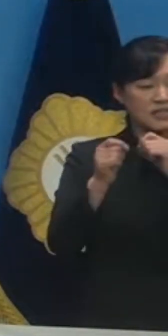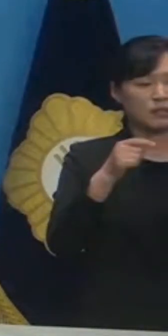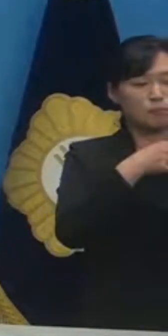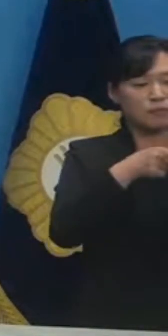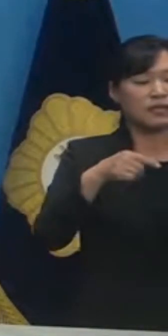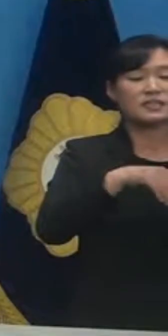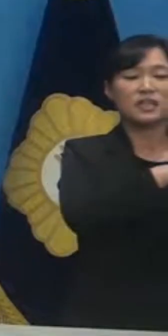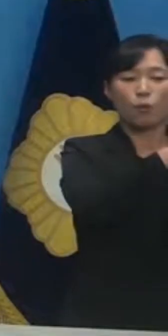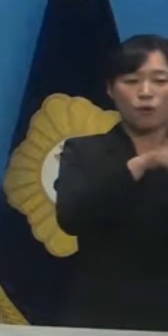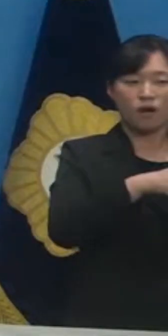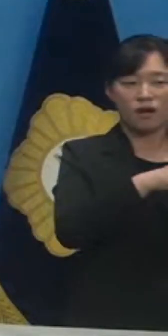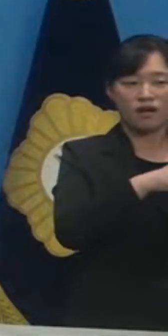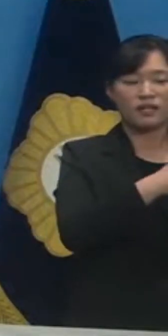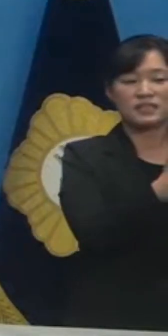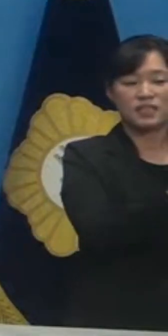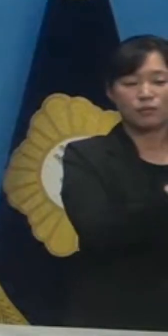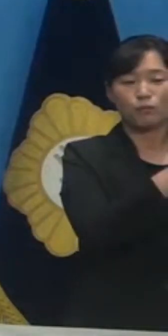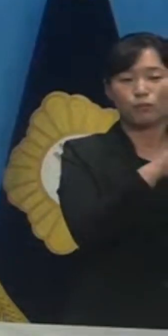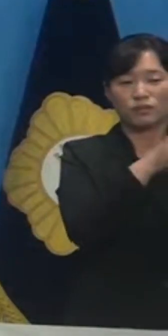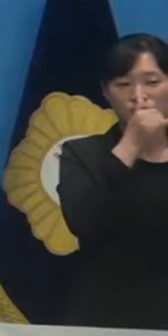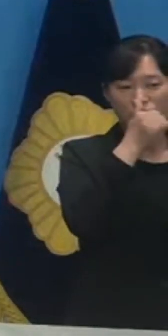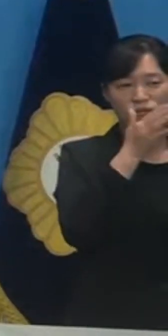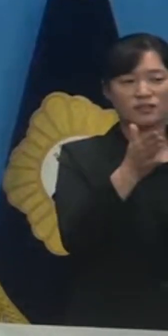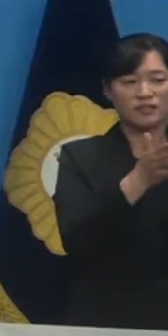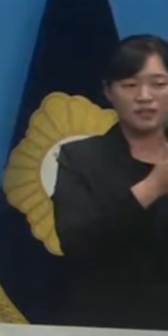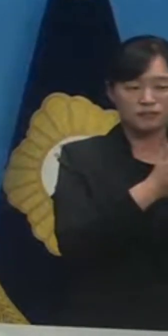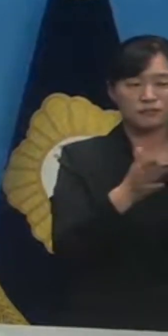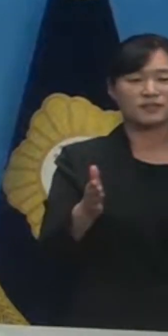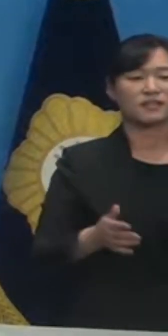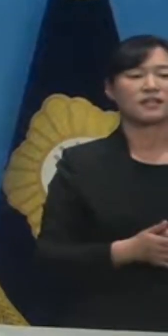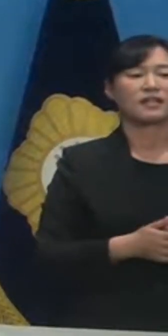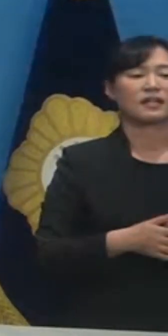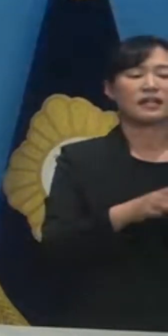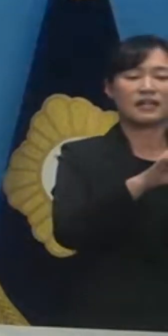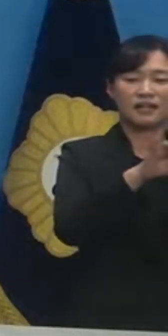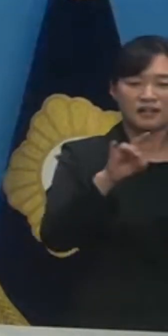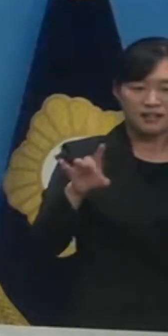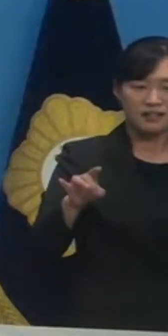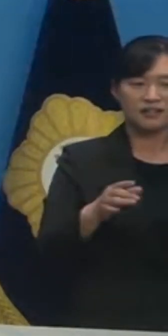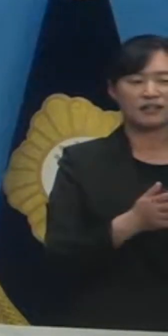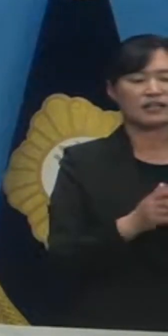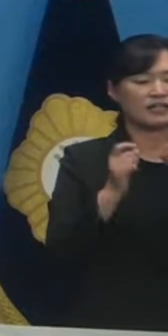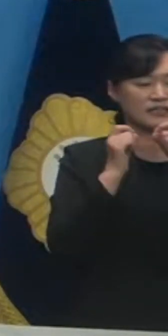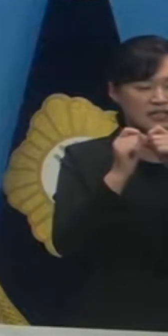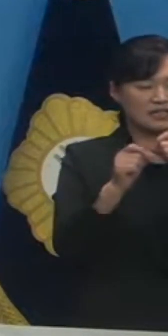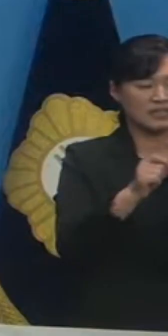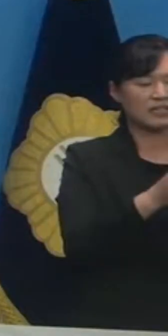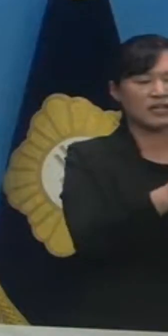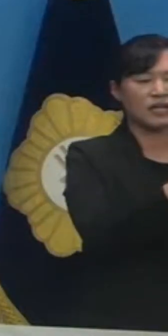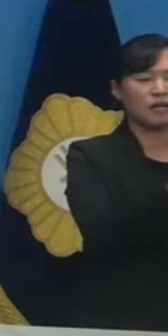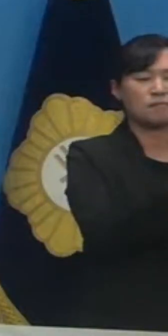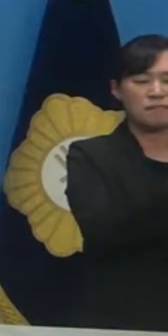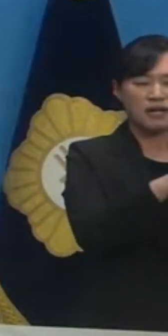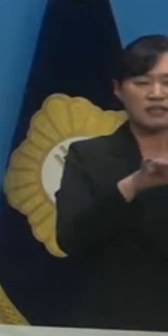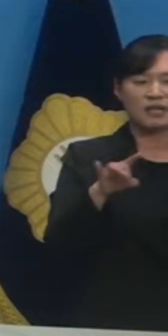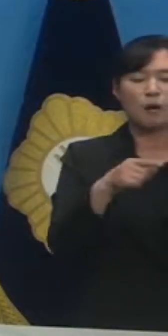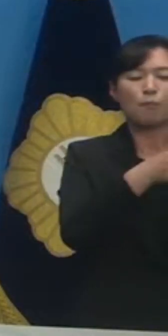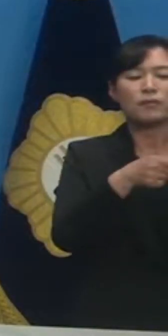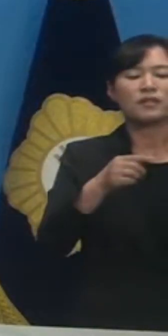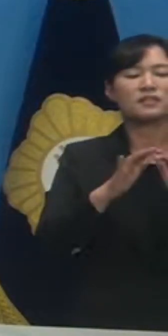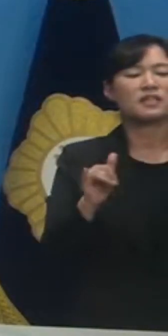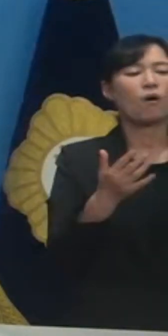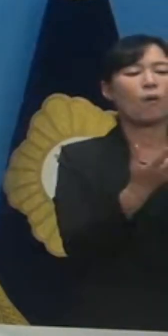현황입니다. 보도자료 뒤에 놔뒀으니까 각 단체별로, 각 사기 부분별로 얼마나 많은 피해자들이